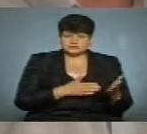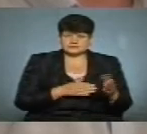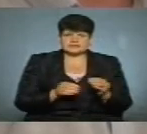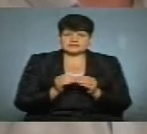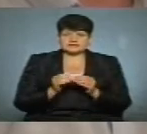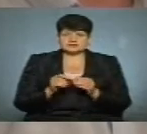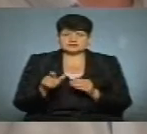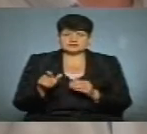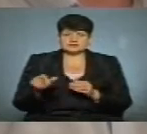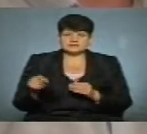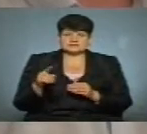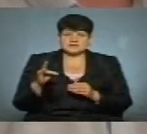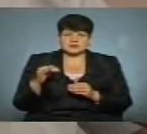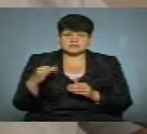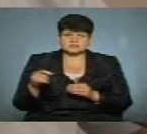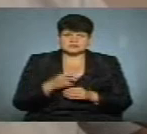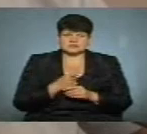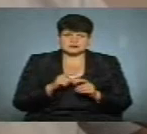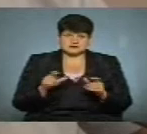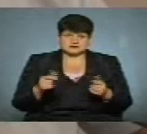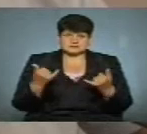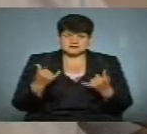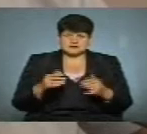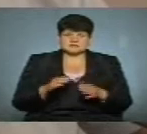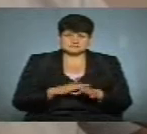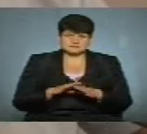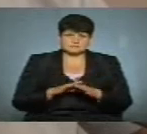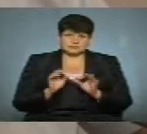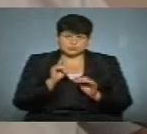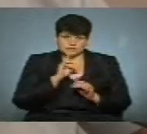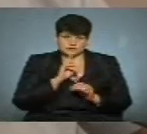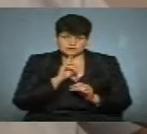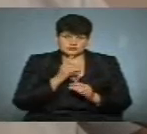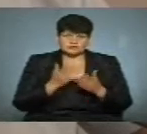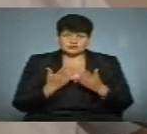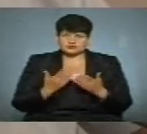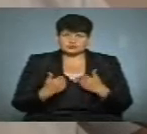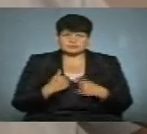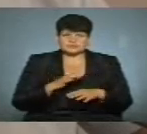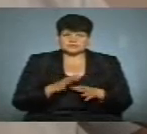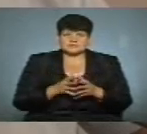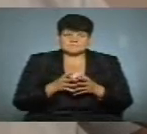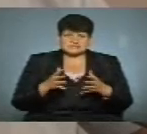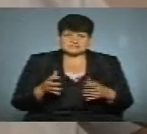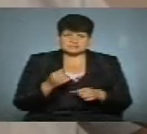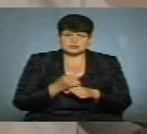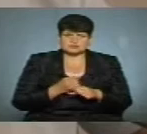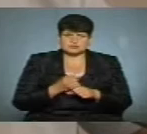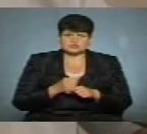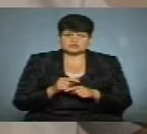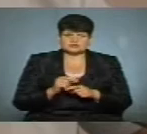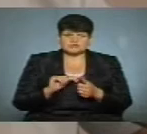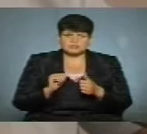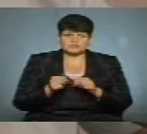10 осіб з Варазька центральної районної лікарні. Зараз ми справляємося поки що, але якщо ми не будемо максимально працювати щодо